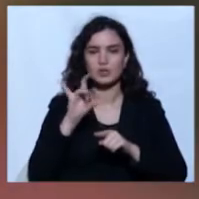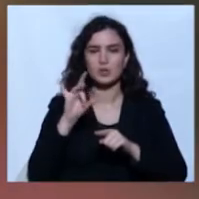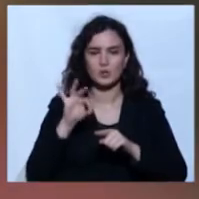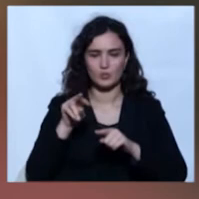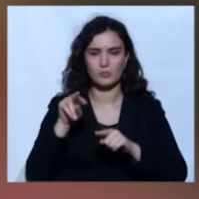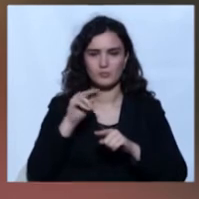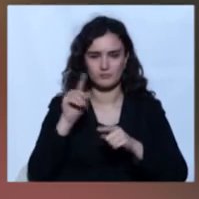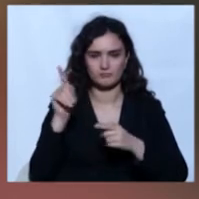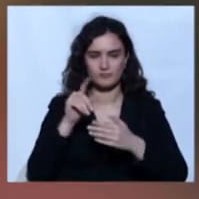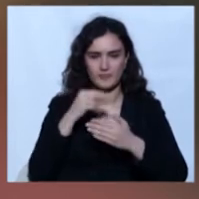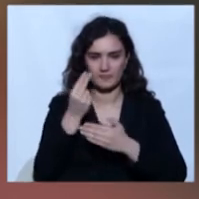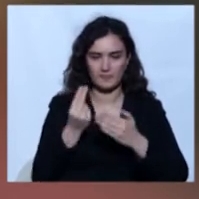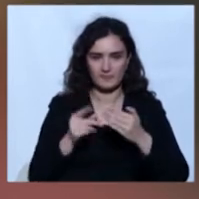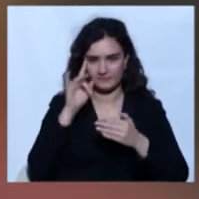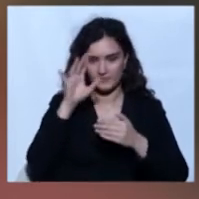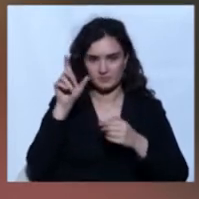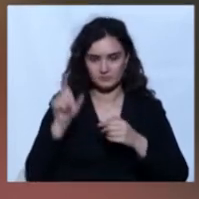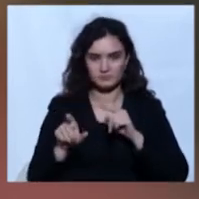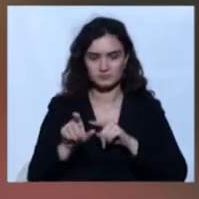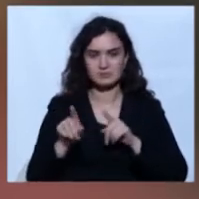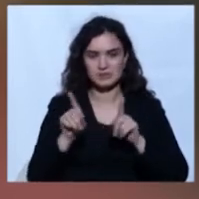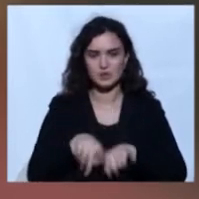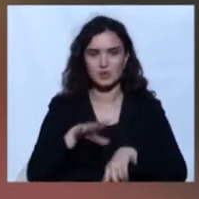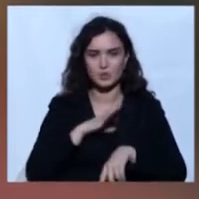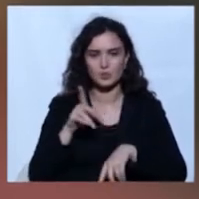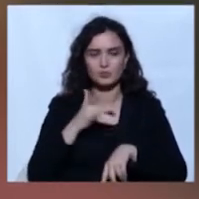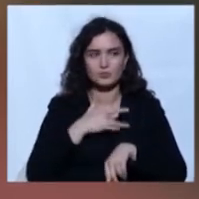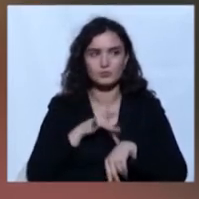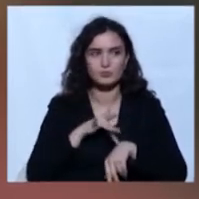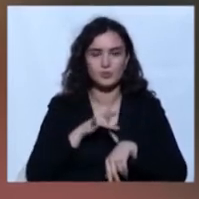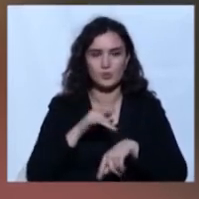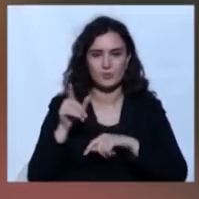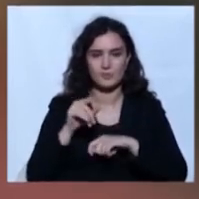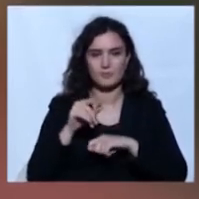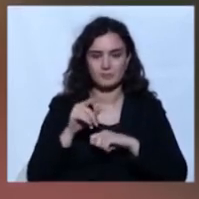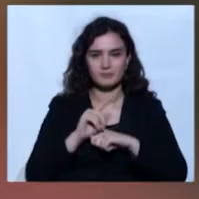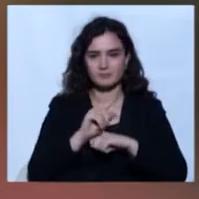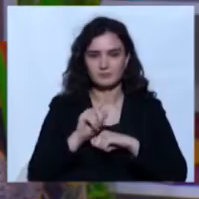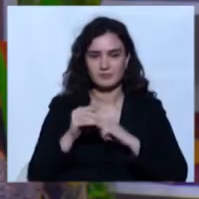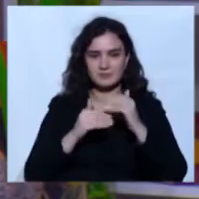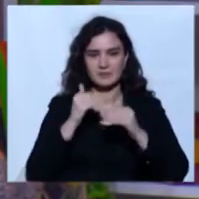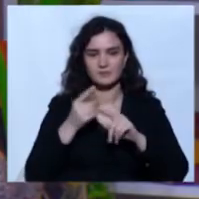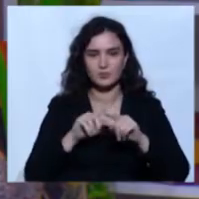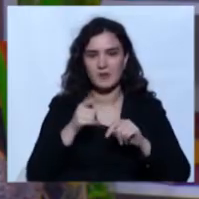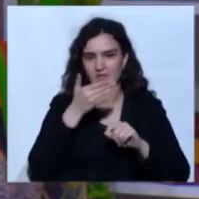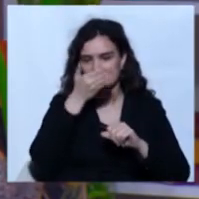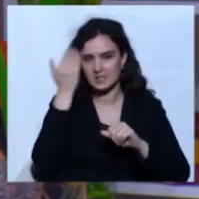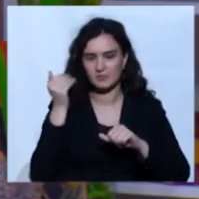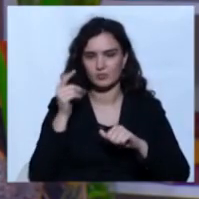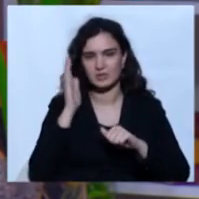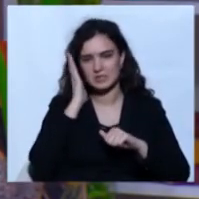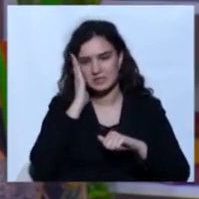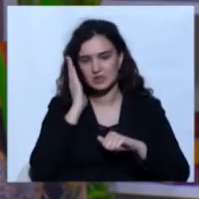იყო იტალიელი, რომელიც ისე იყო გატაცებული პერსპექტივით, რომ ავიწყდებოდა